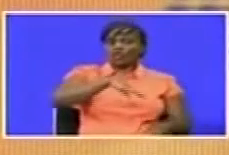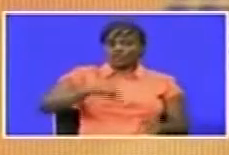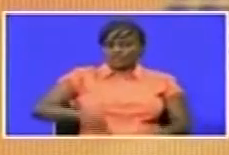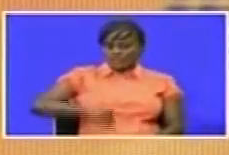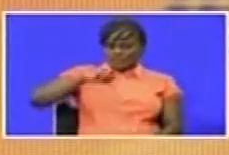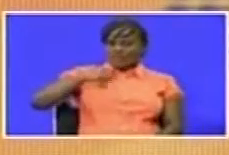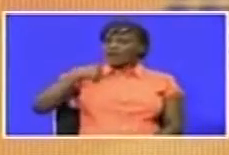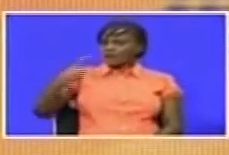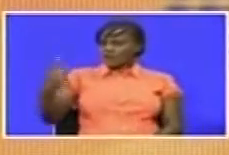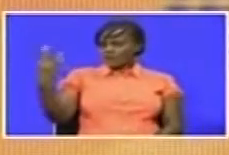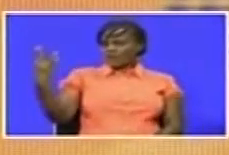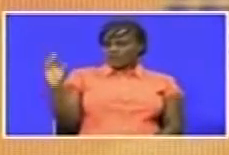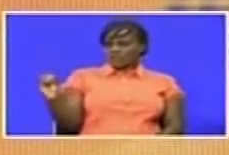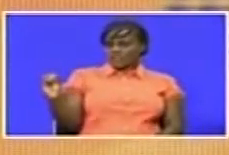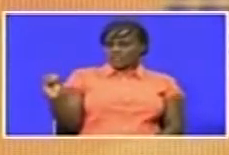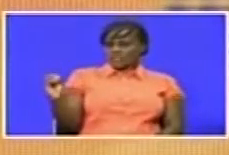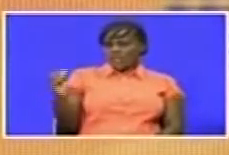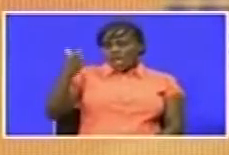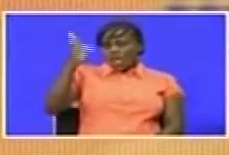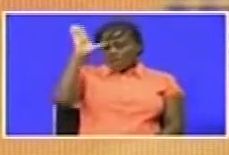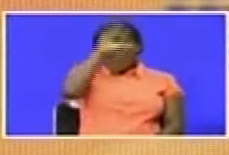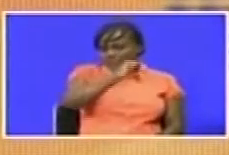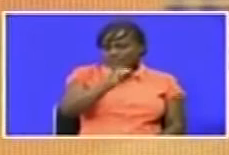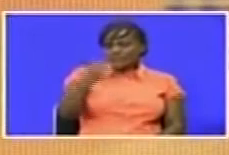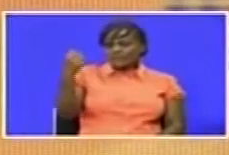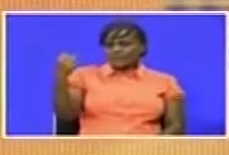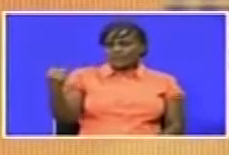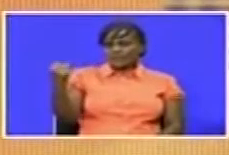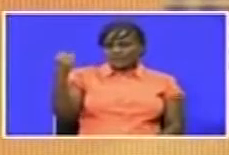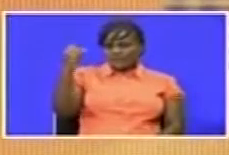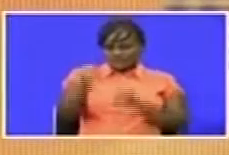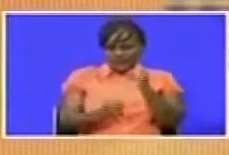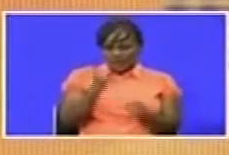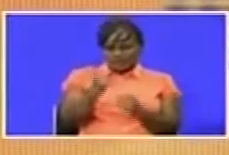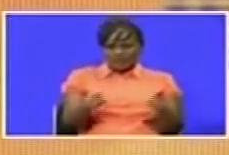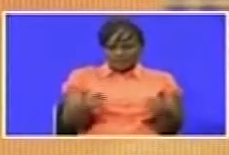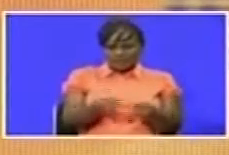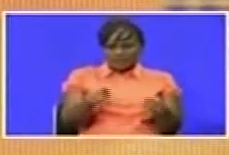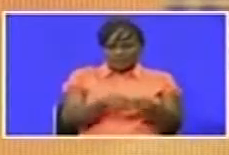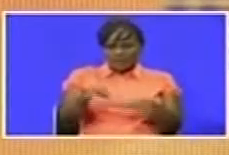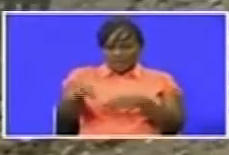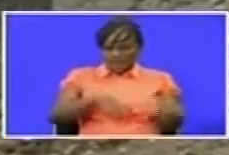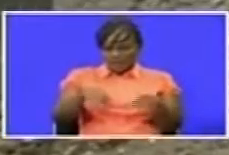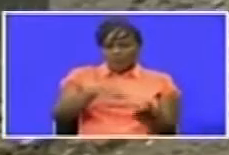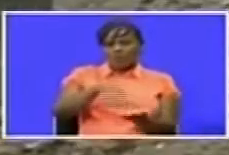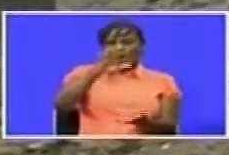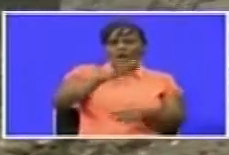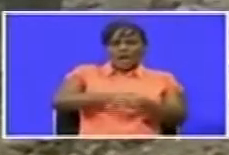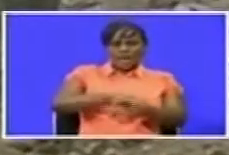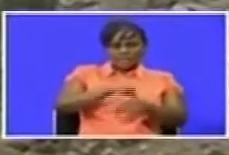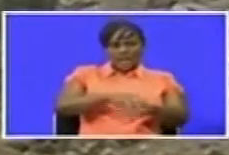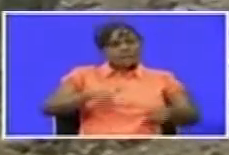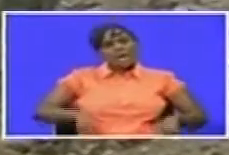ni 140, huku ya wasiojulikana waliko ikiwa 55. Aidha, mifugo zaidi wanaendelea kupatikana